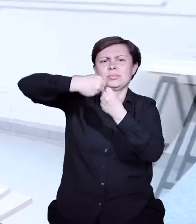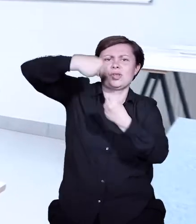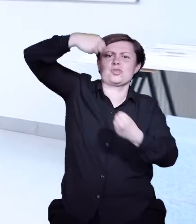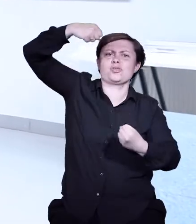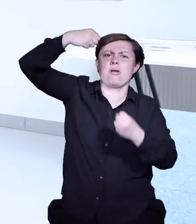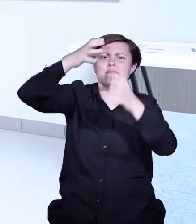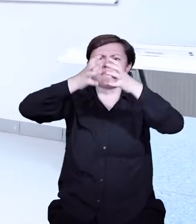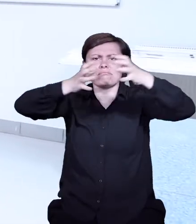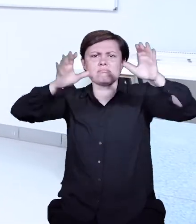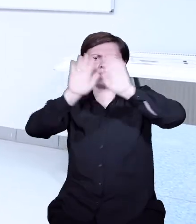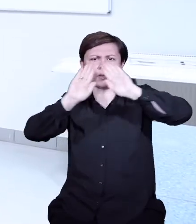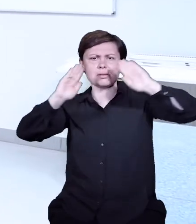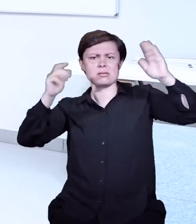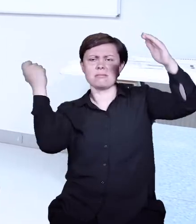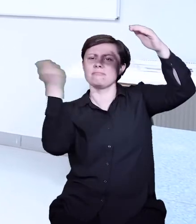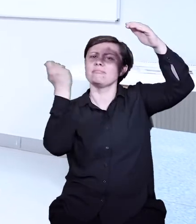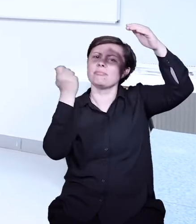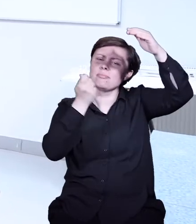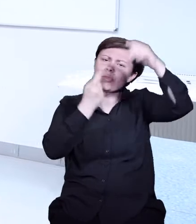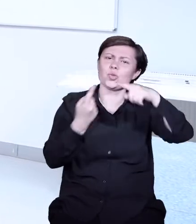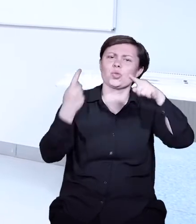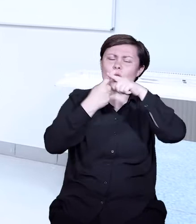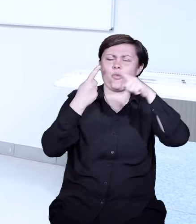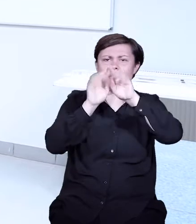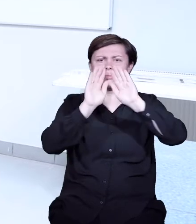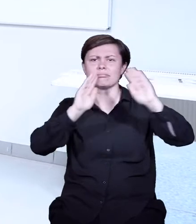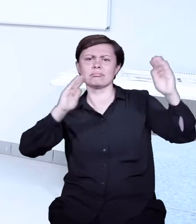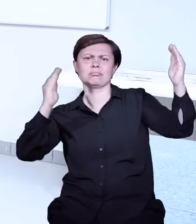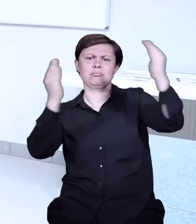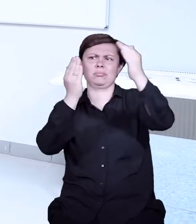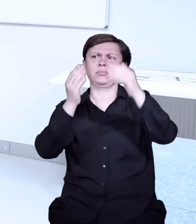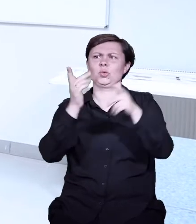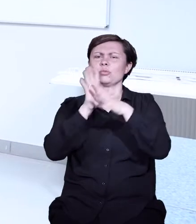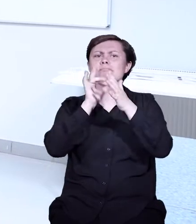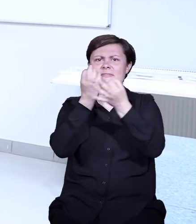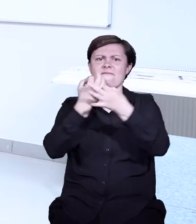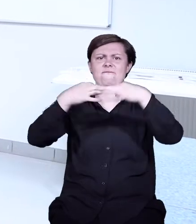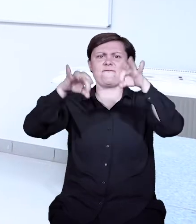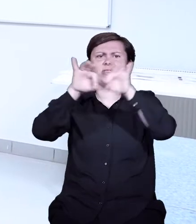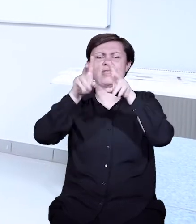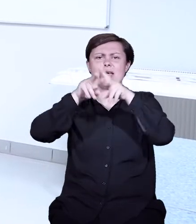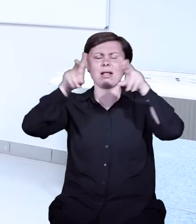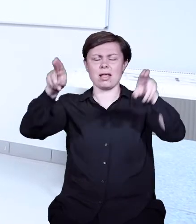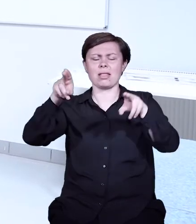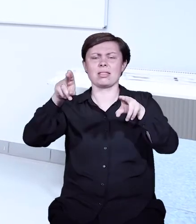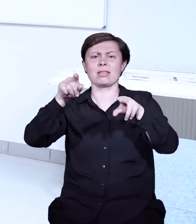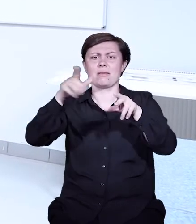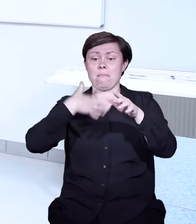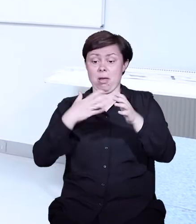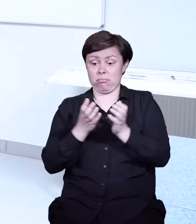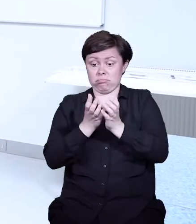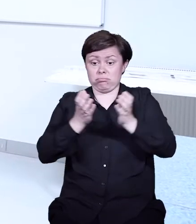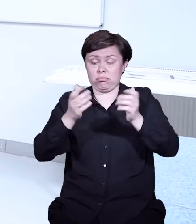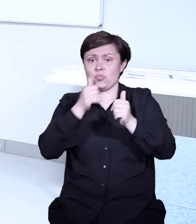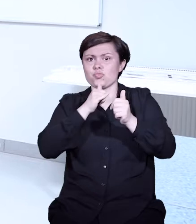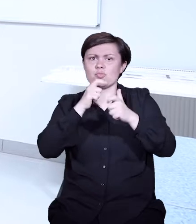rozciągam, wyoblam, sklepuję, doklepuję. Jest już taki finalny etap, gdzie z tej obłej